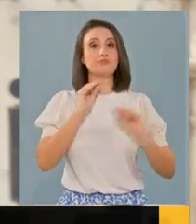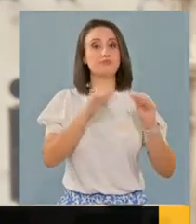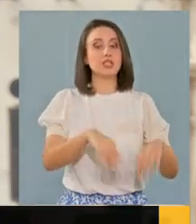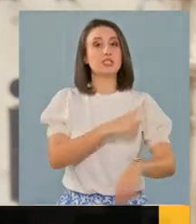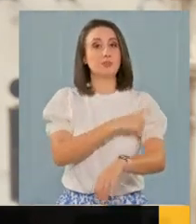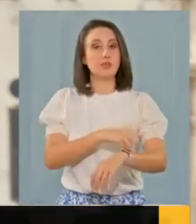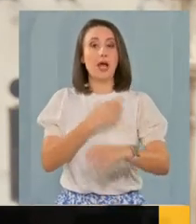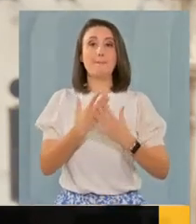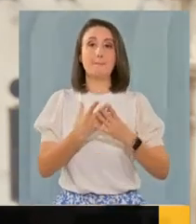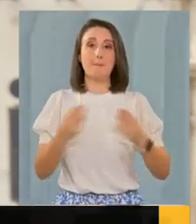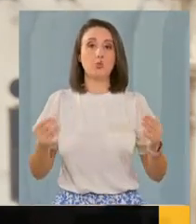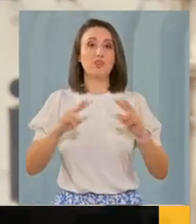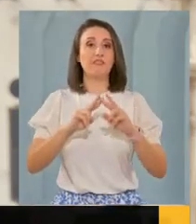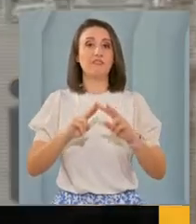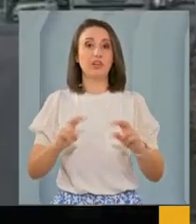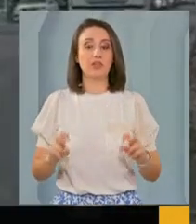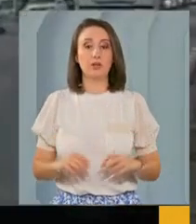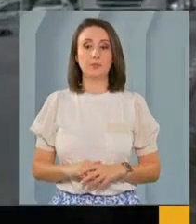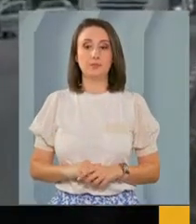la spital pentru mai multe investigații.